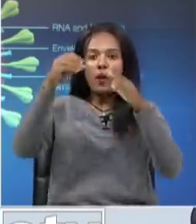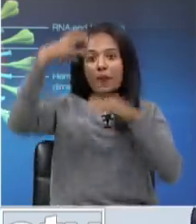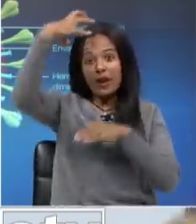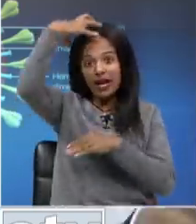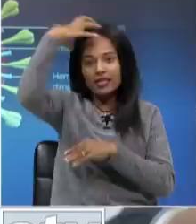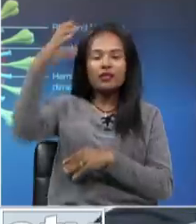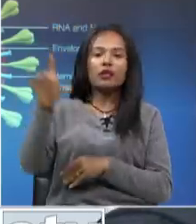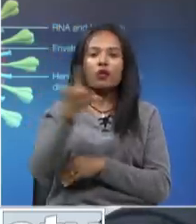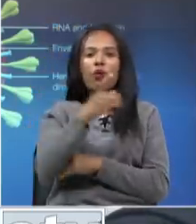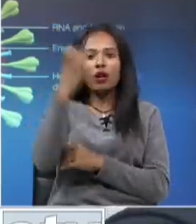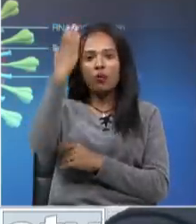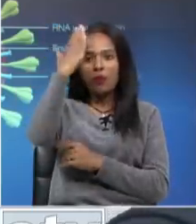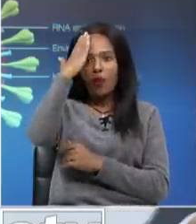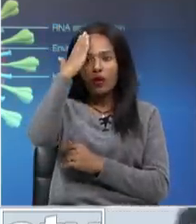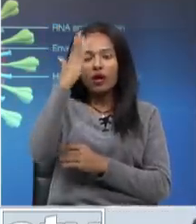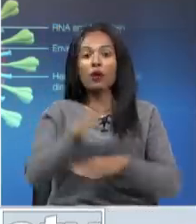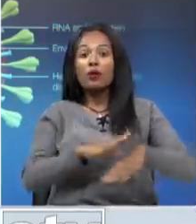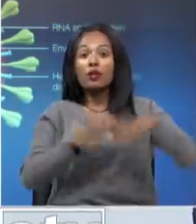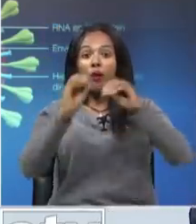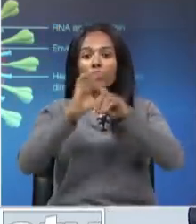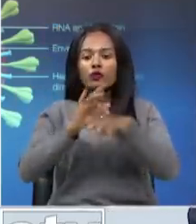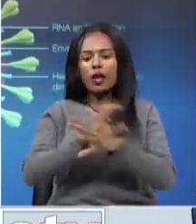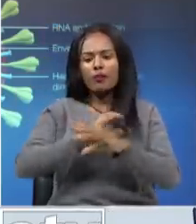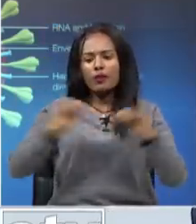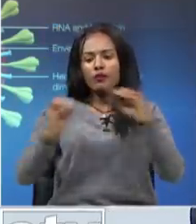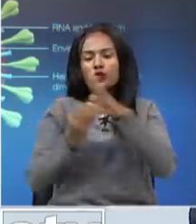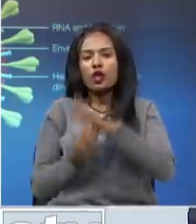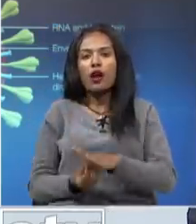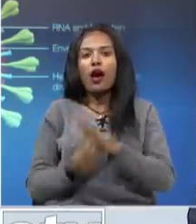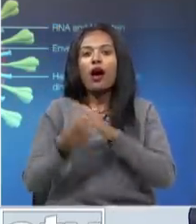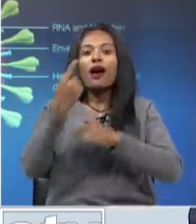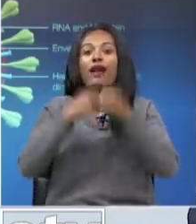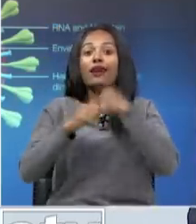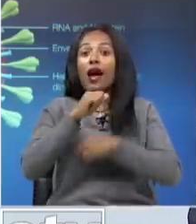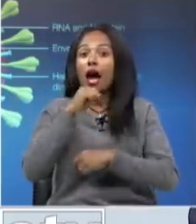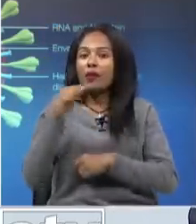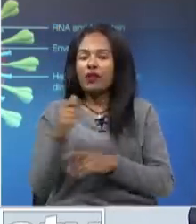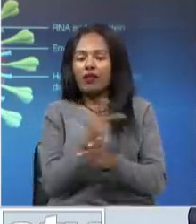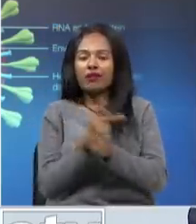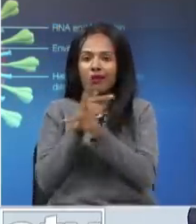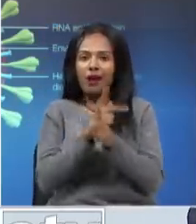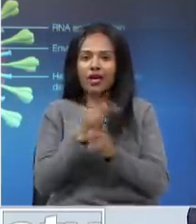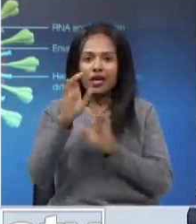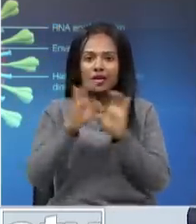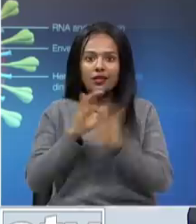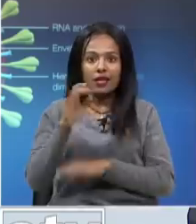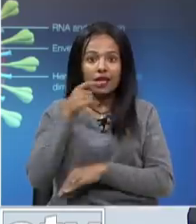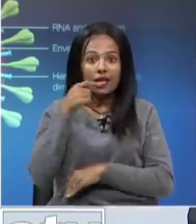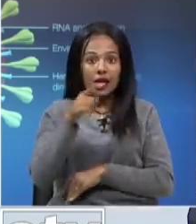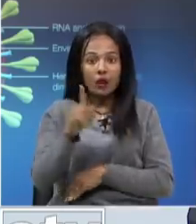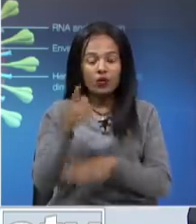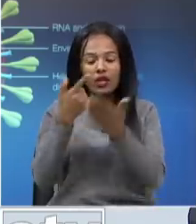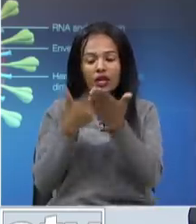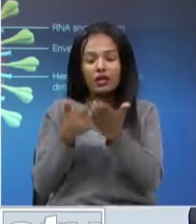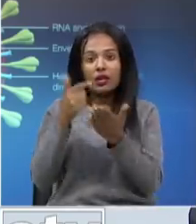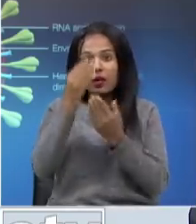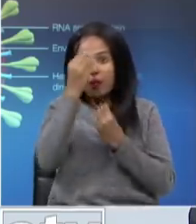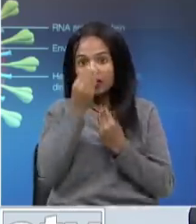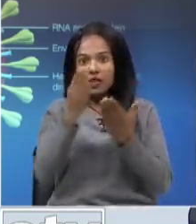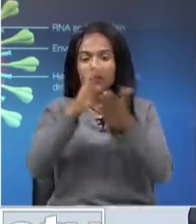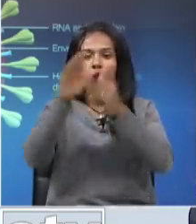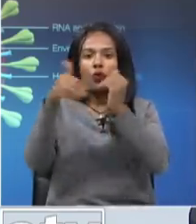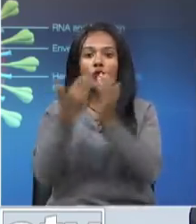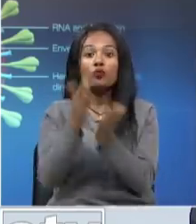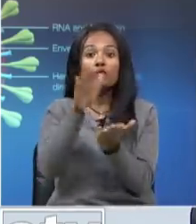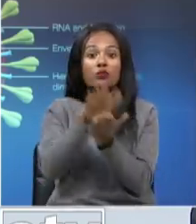እንደሆነን በማወቅ በተማሪዎች ላይ ምንም አይነት ጫና እንዳያስከትል ጥንቃቄ እንዲደረግ ይያልኩኝ። ይህ ማሳሰቢያ ሁሉንም